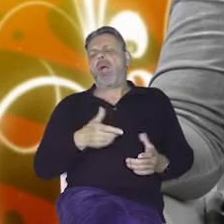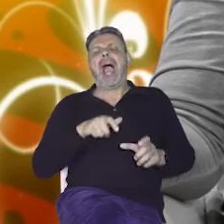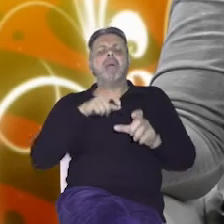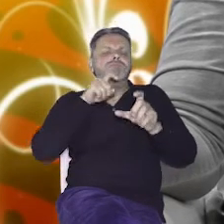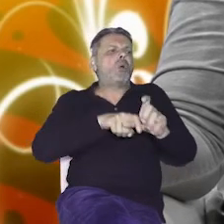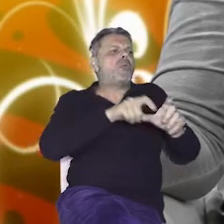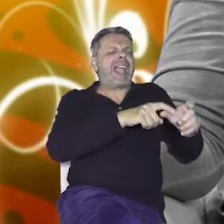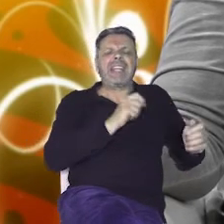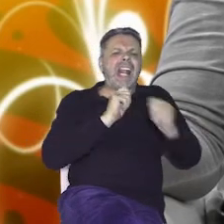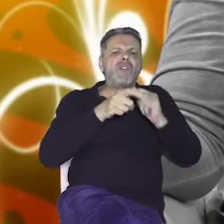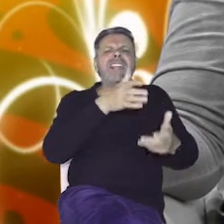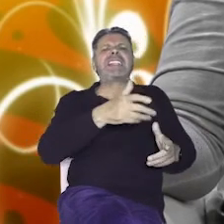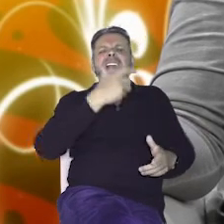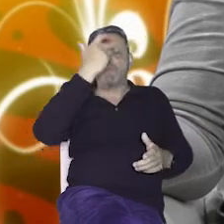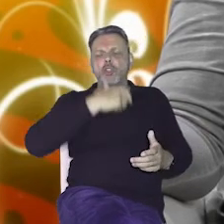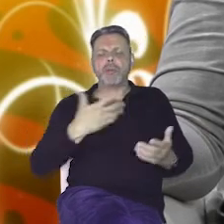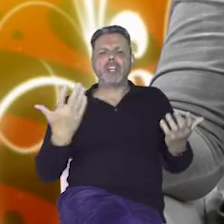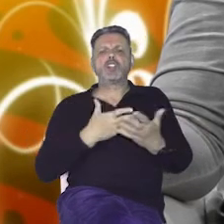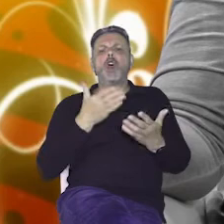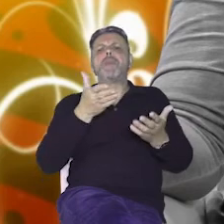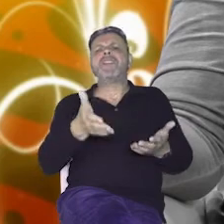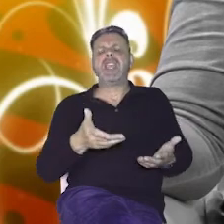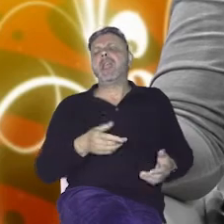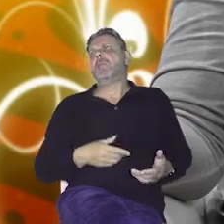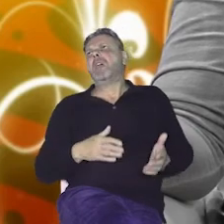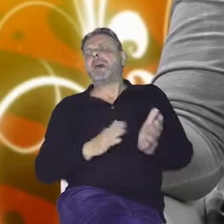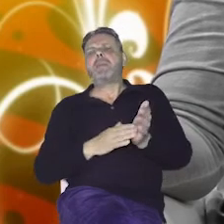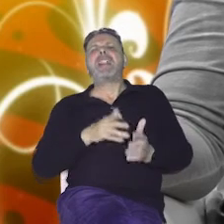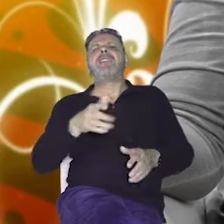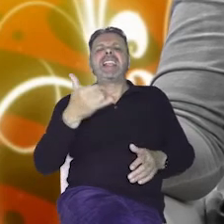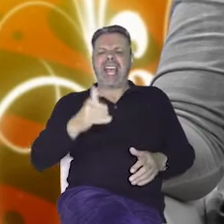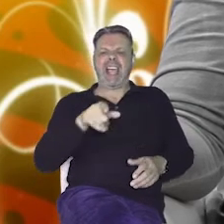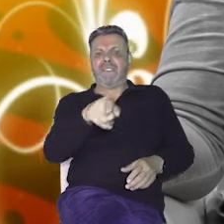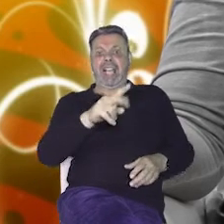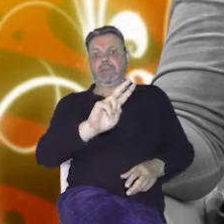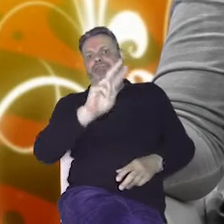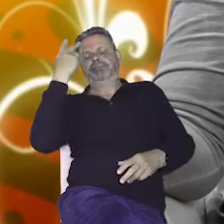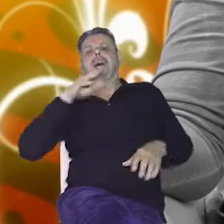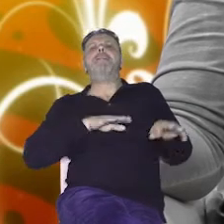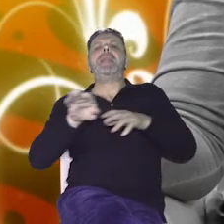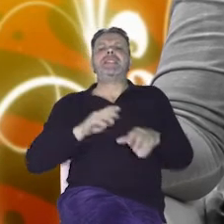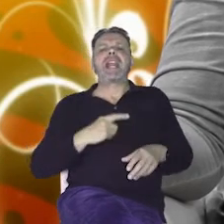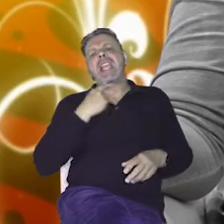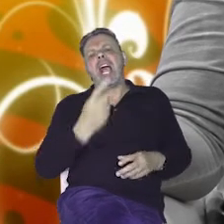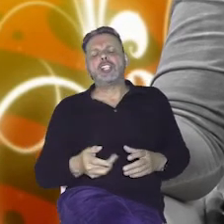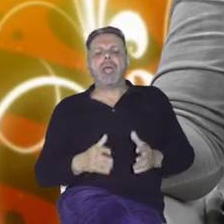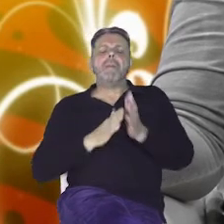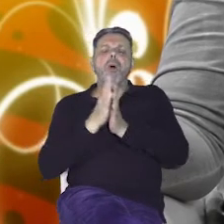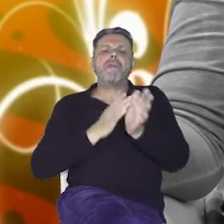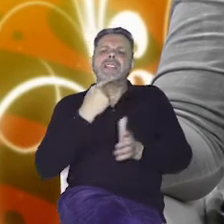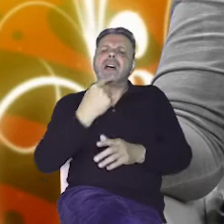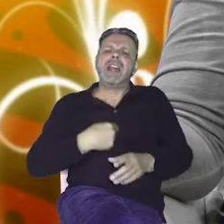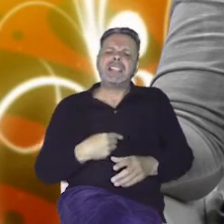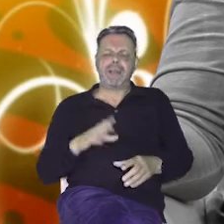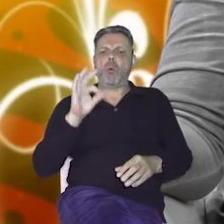vi da sada vas pozove ministar za socijalnu skrb i sve to nešto i da vam kaže, molim vas, recite mi u